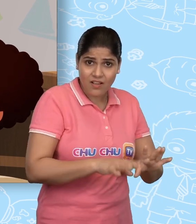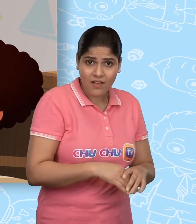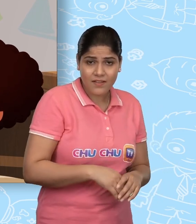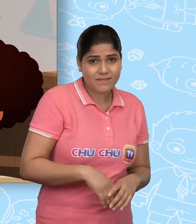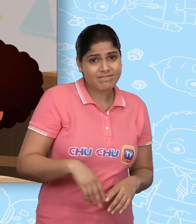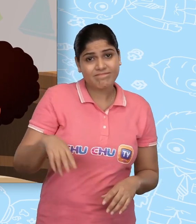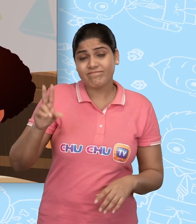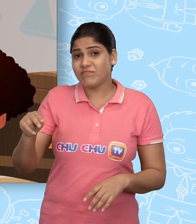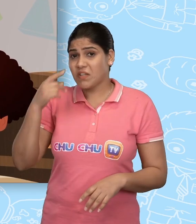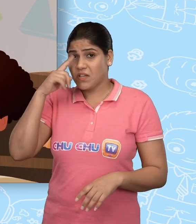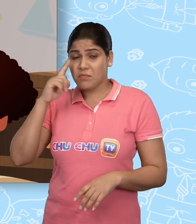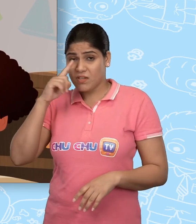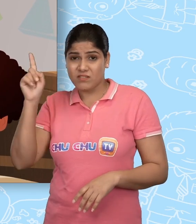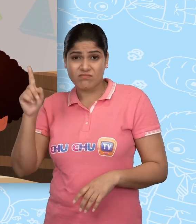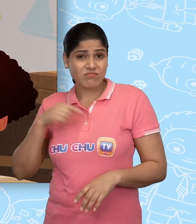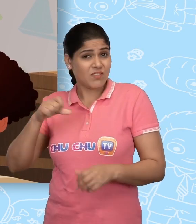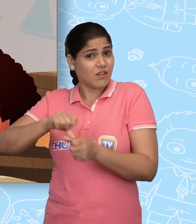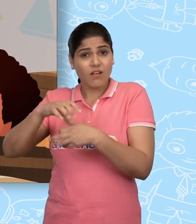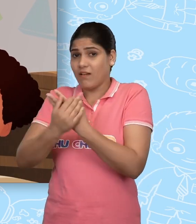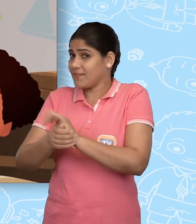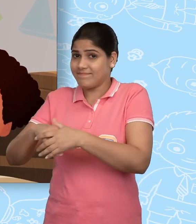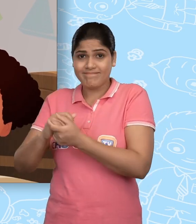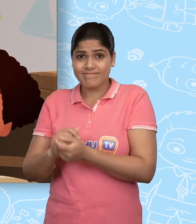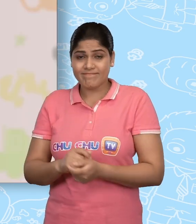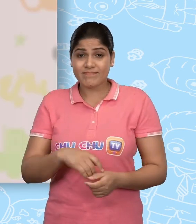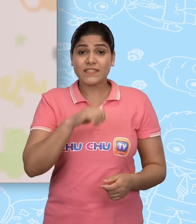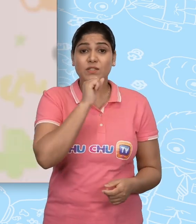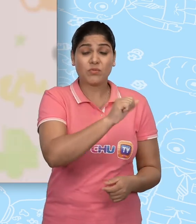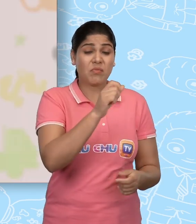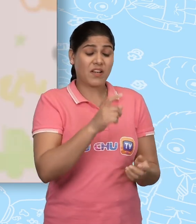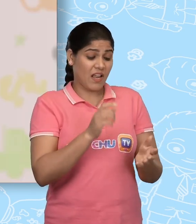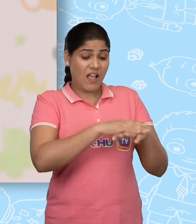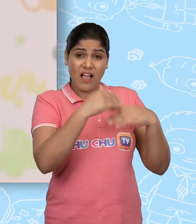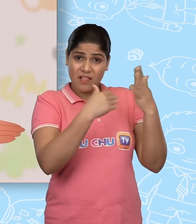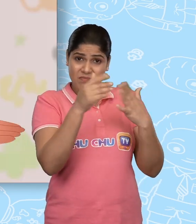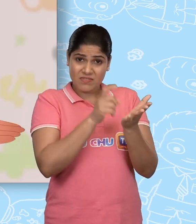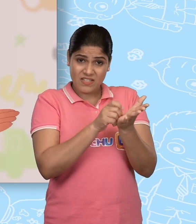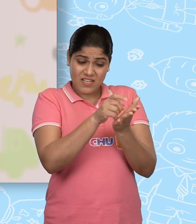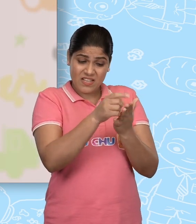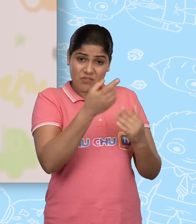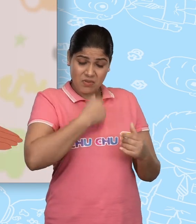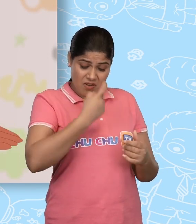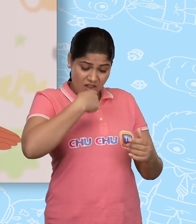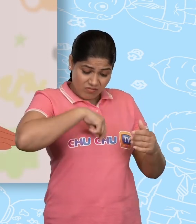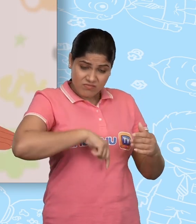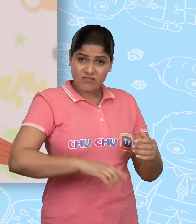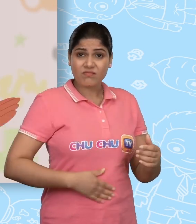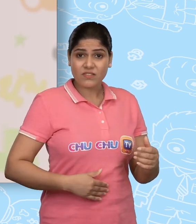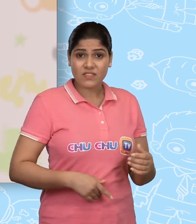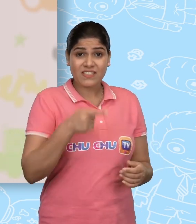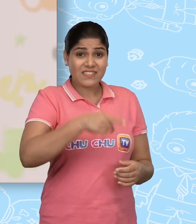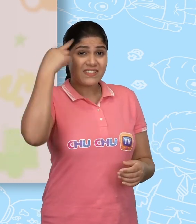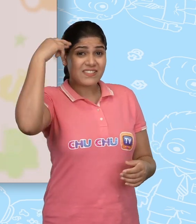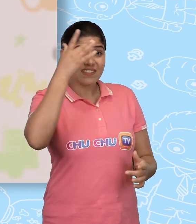थे? नहीं मॉम, मैंने नहीं धोए। तुम्हारे हाथ पर लगे कीटाणु तुम्हारे पेट में चले गए